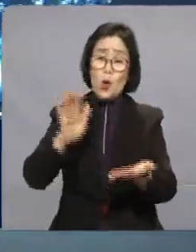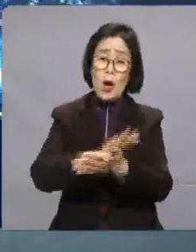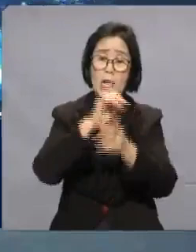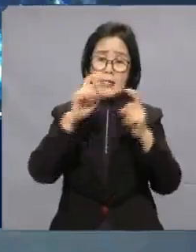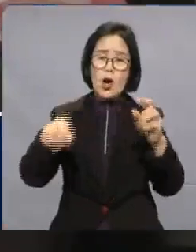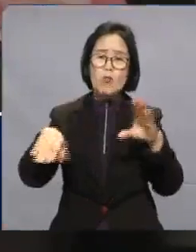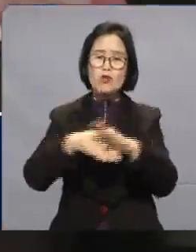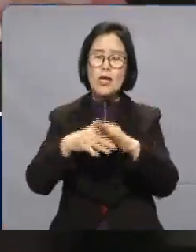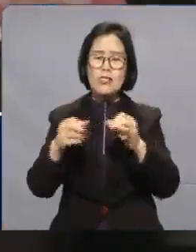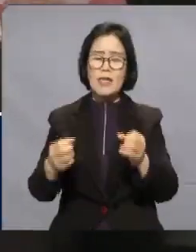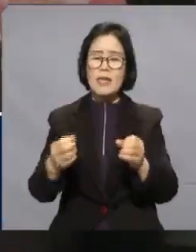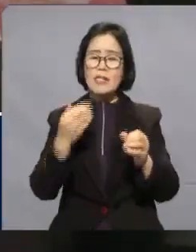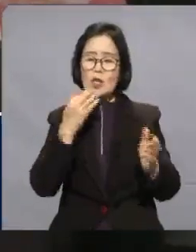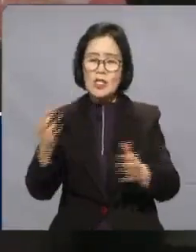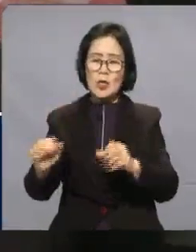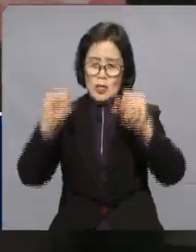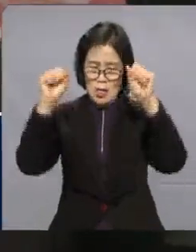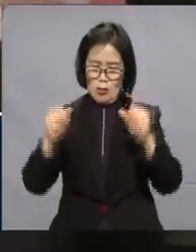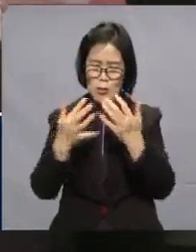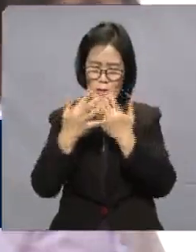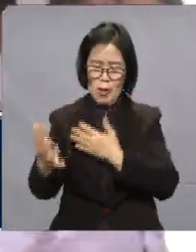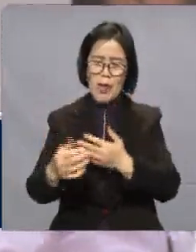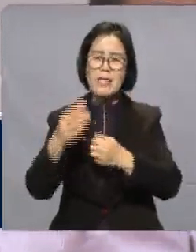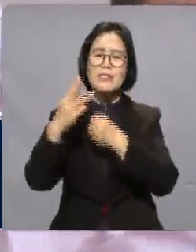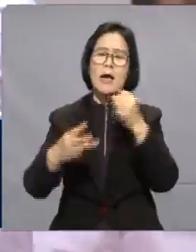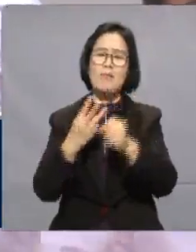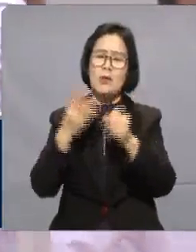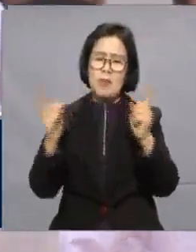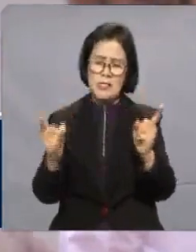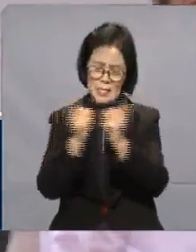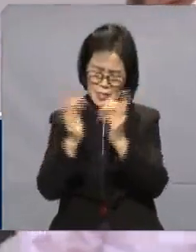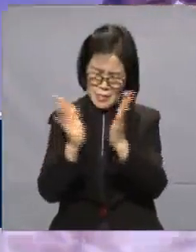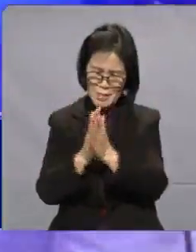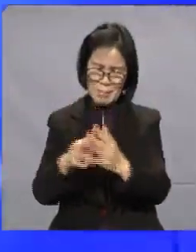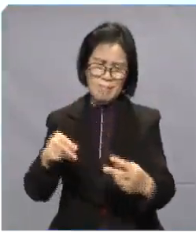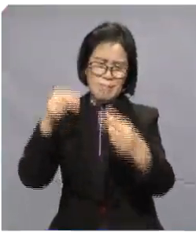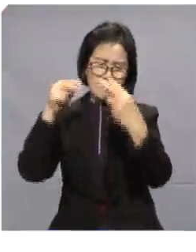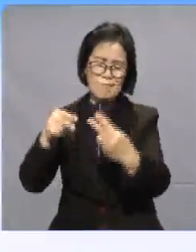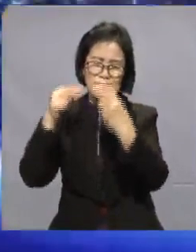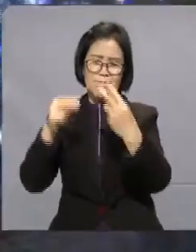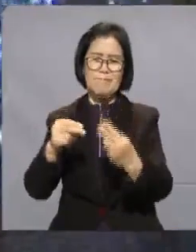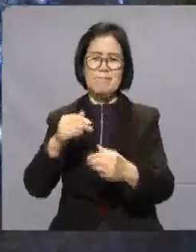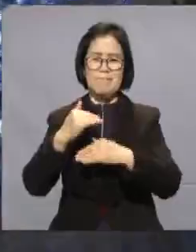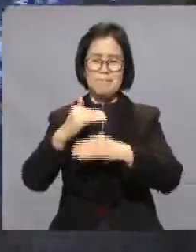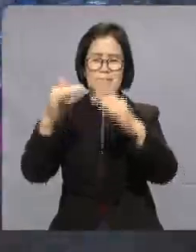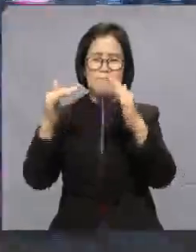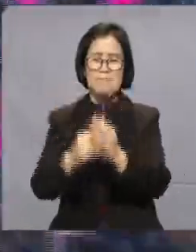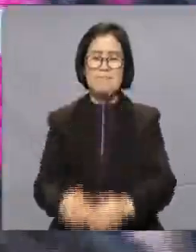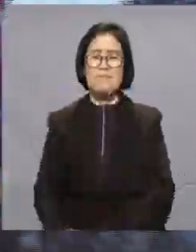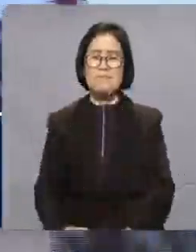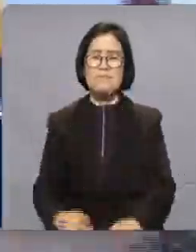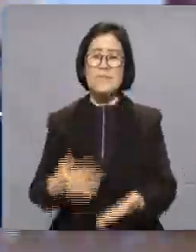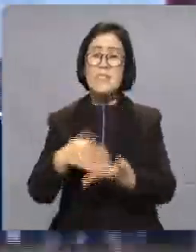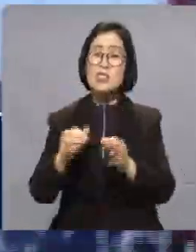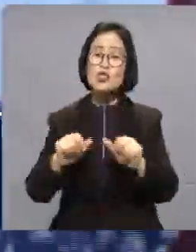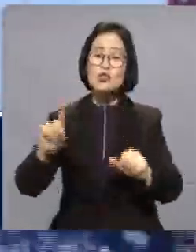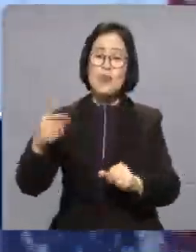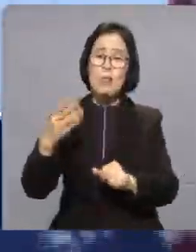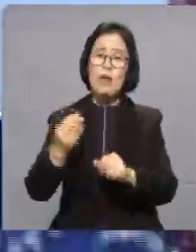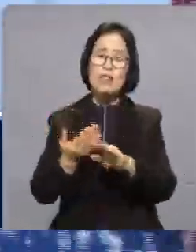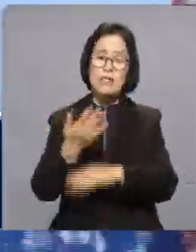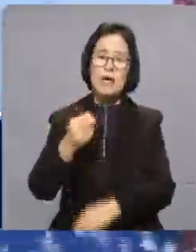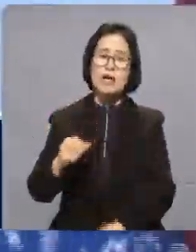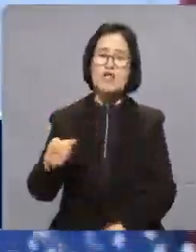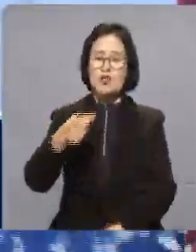화성문화제와 경기도 체육대회 등이 3년 만에 얼굴을 맞대고 진행됐습니다. 인구 100만이 넘는 수원과